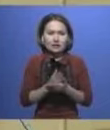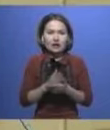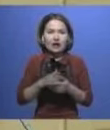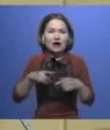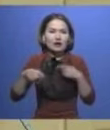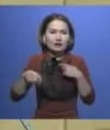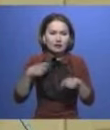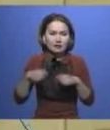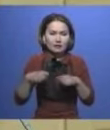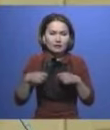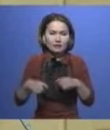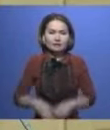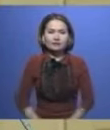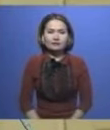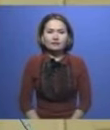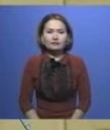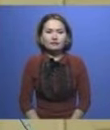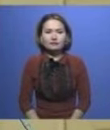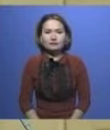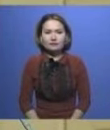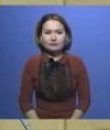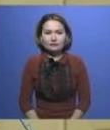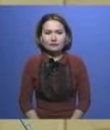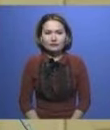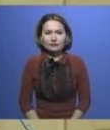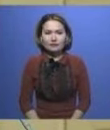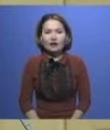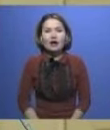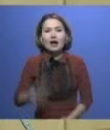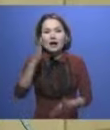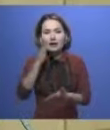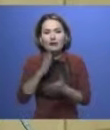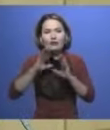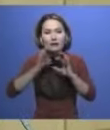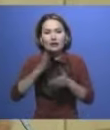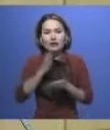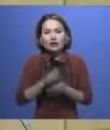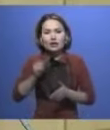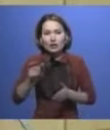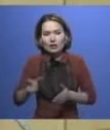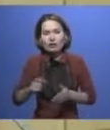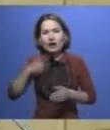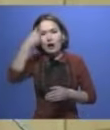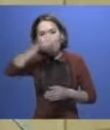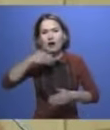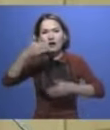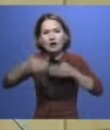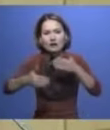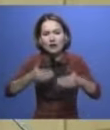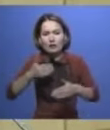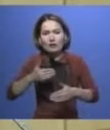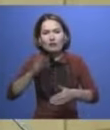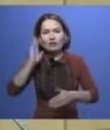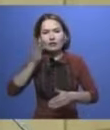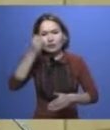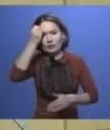мире люди, которые с годами становятся мудрее. А я так думаю, что,